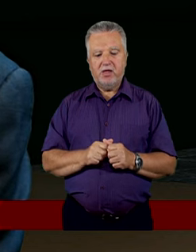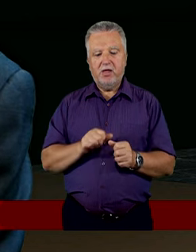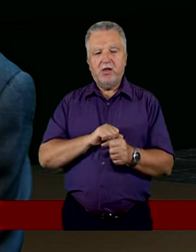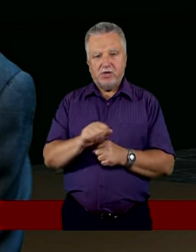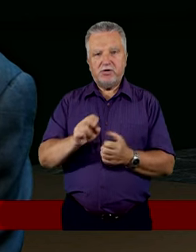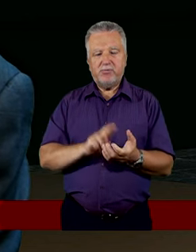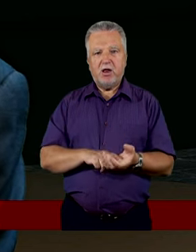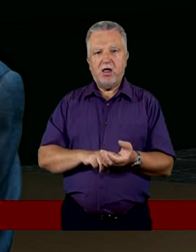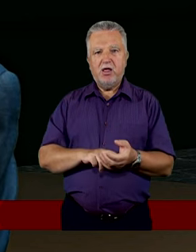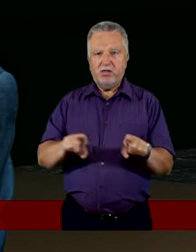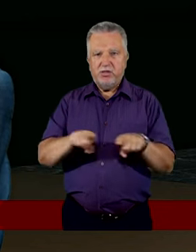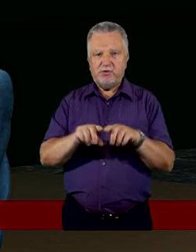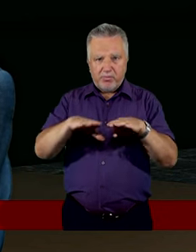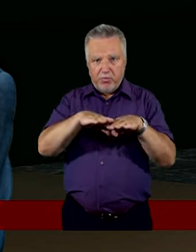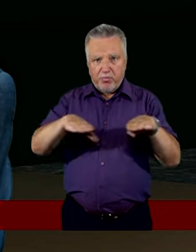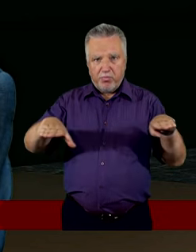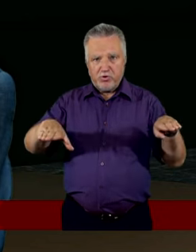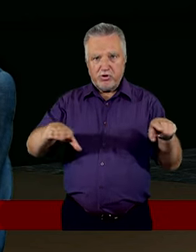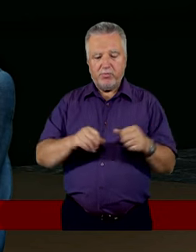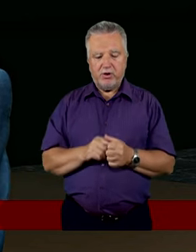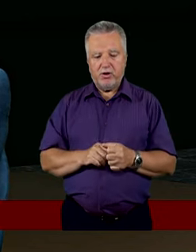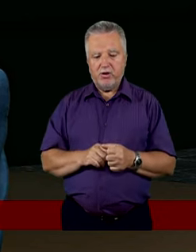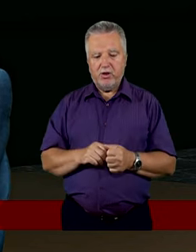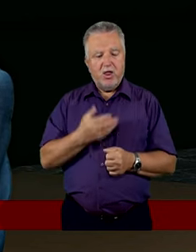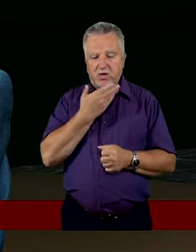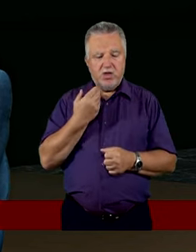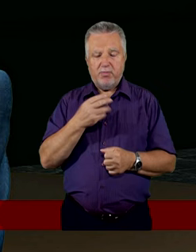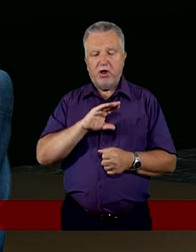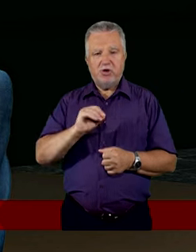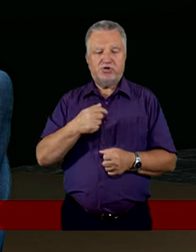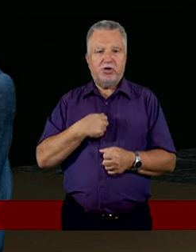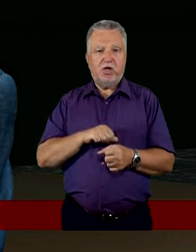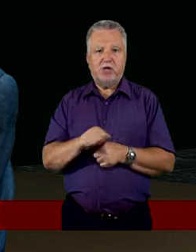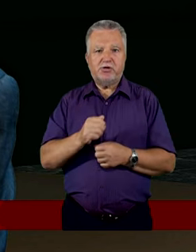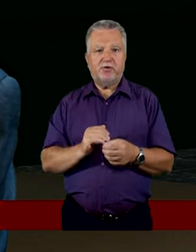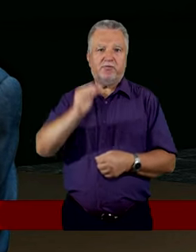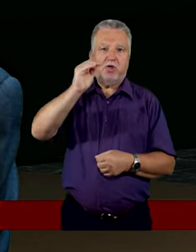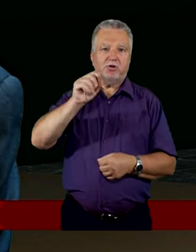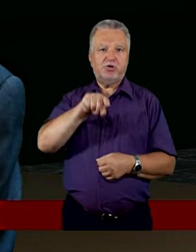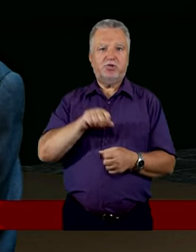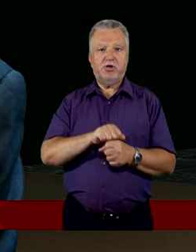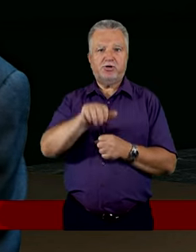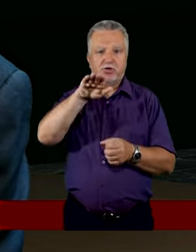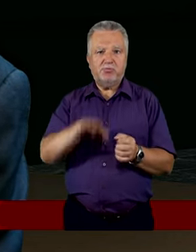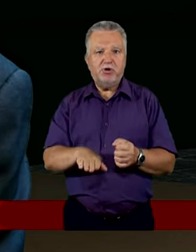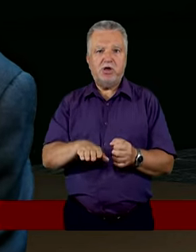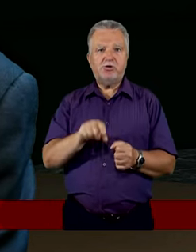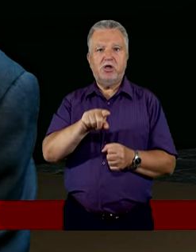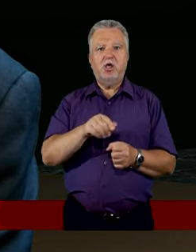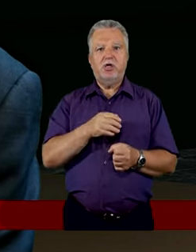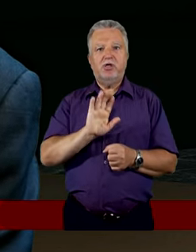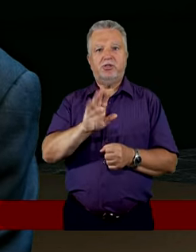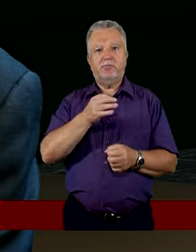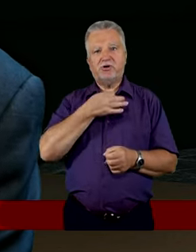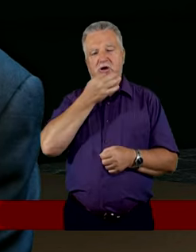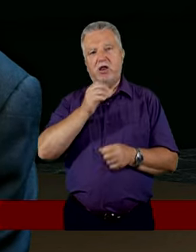jesteśmy na takiej samej płaszczyźnie i nie ma takiego właśnie, że ja jestem większy, ty jesteś mniejszy, bo ty masz